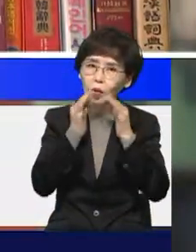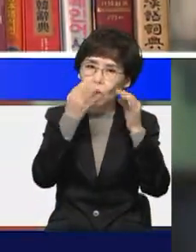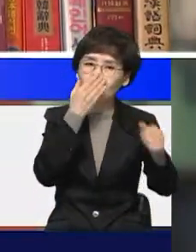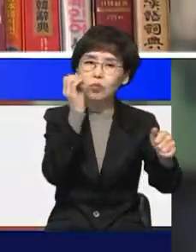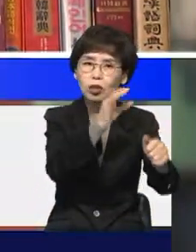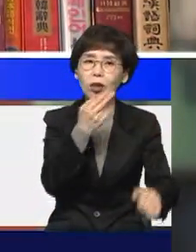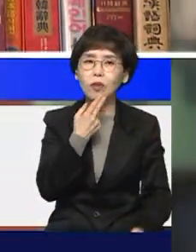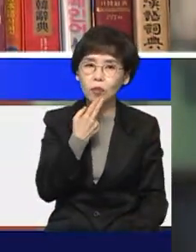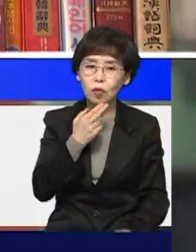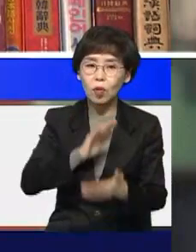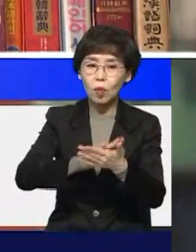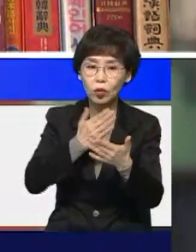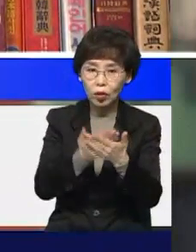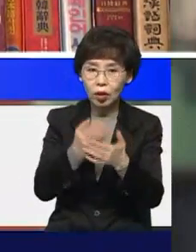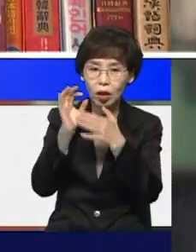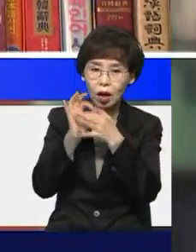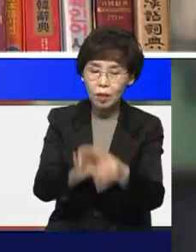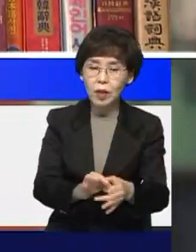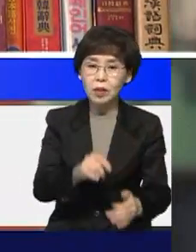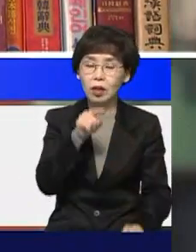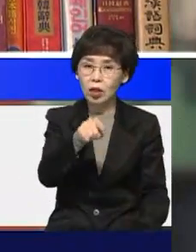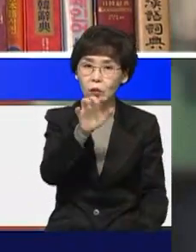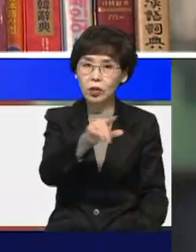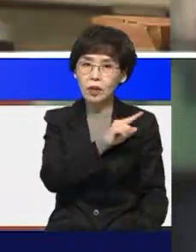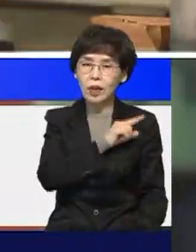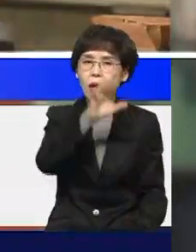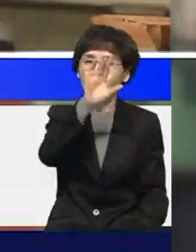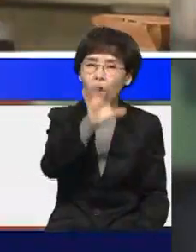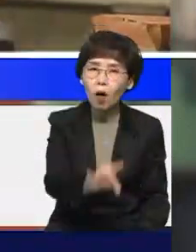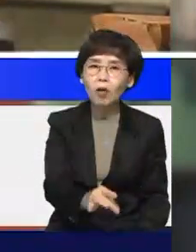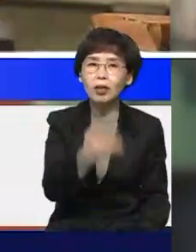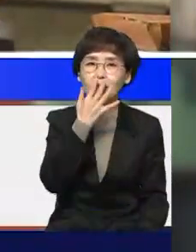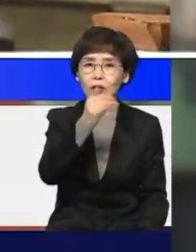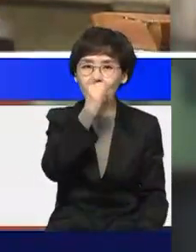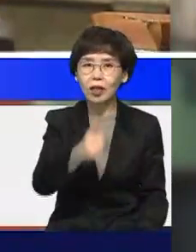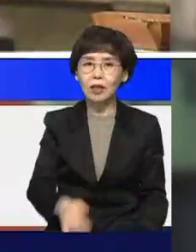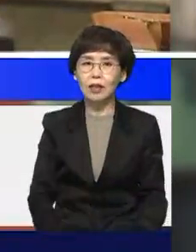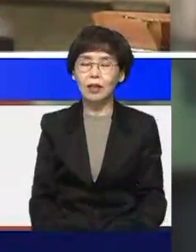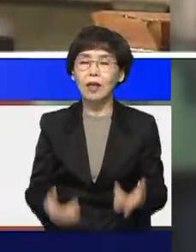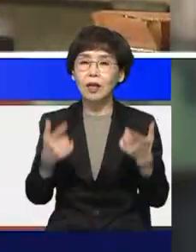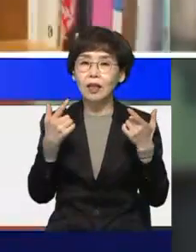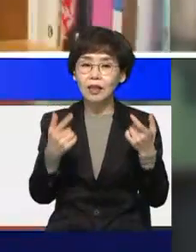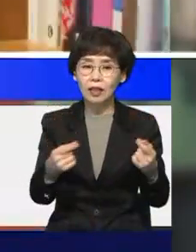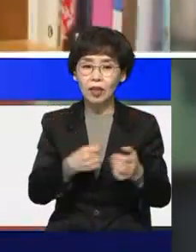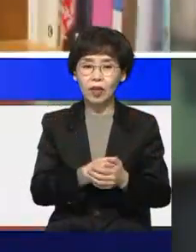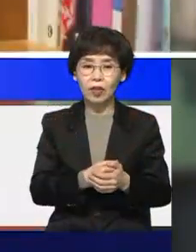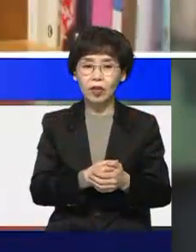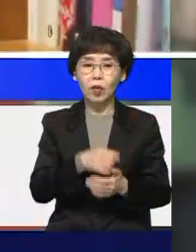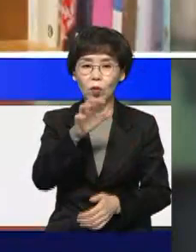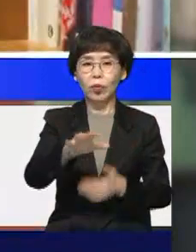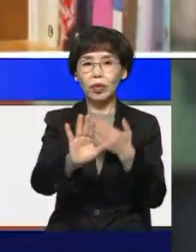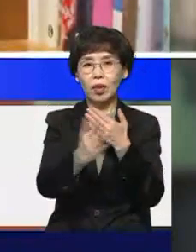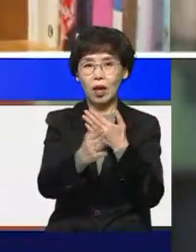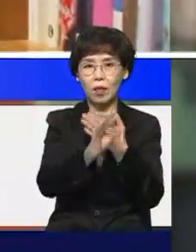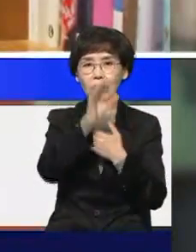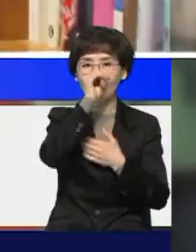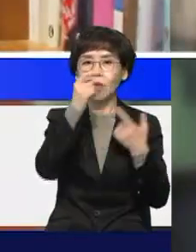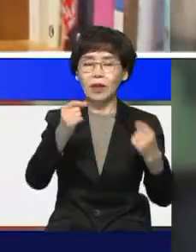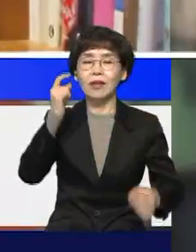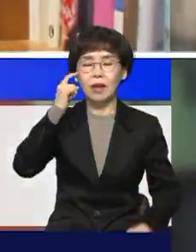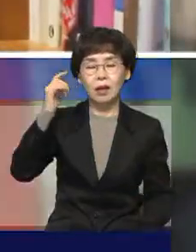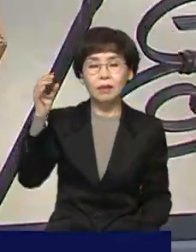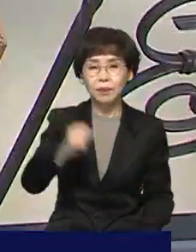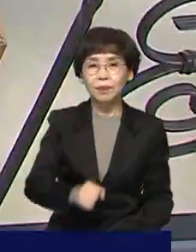하면서 보수동 책방 골목에 가장 잘 어울릴 수 있는 그런 이제 공간이 되면 좋겠다는 이제 생각을